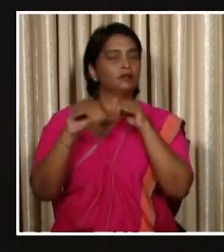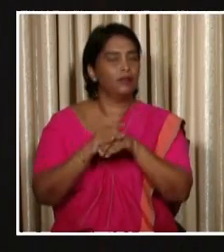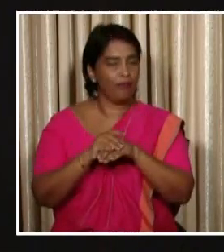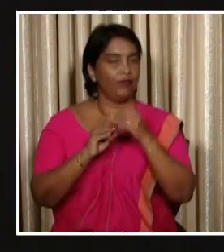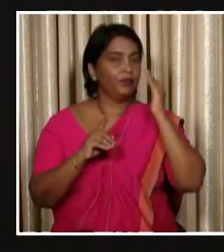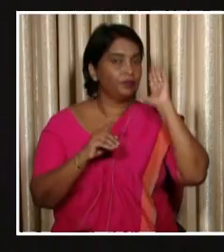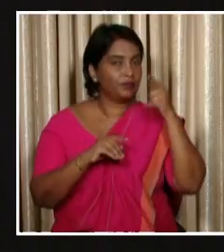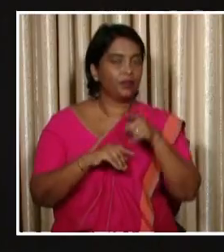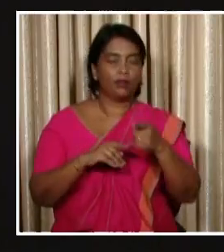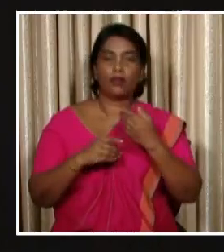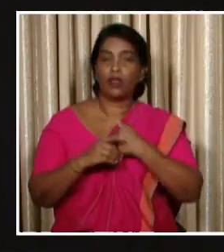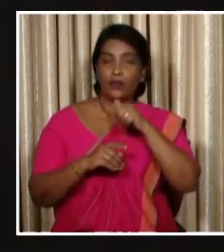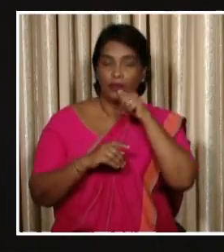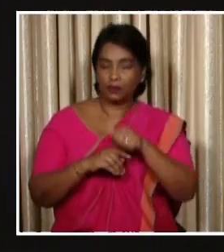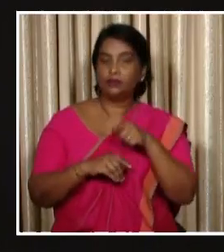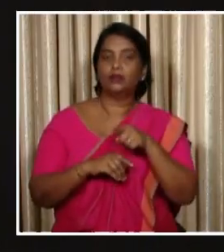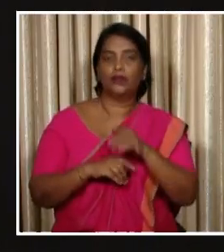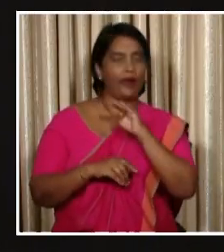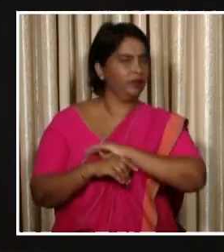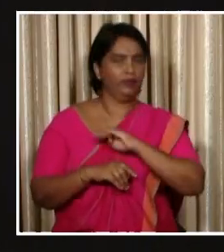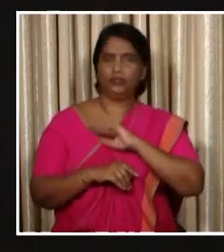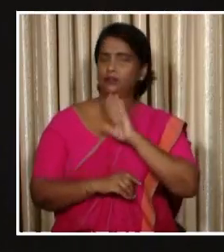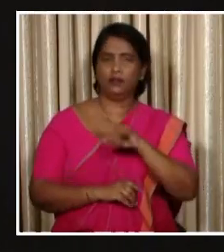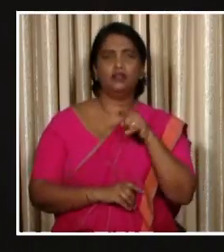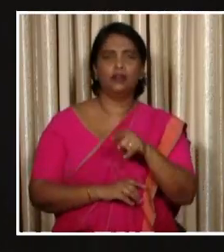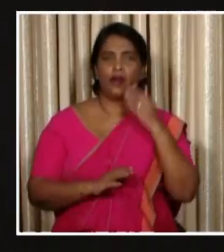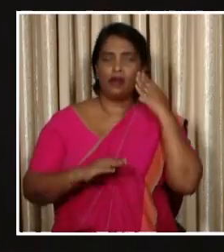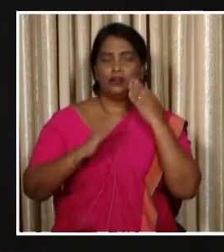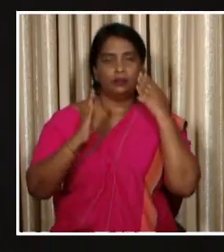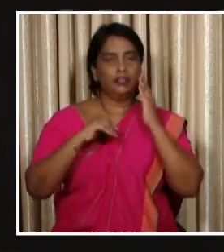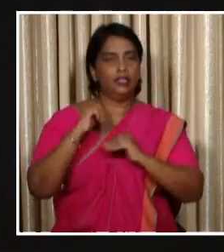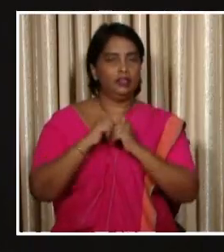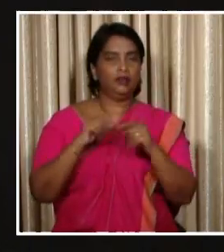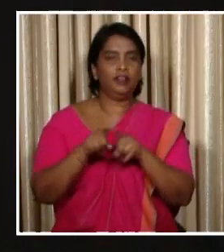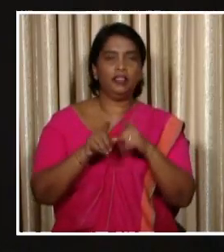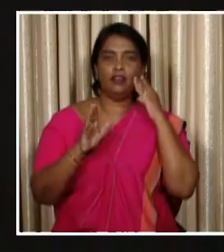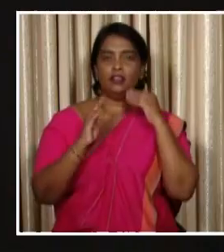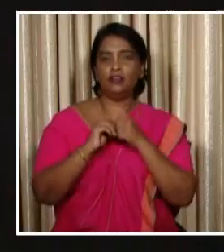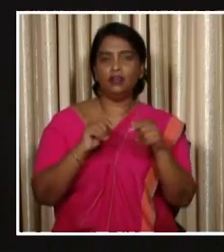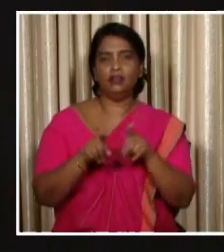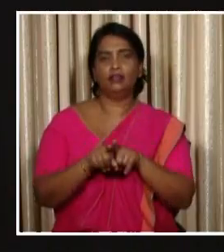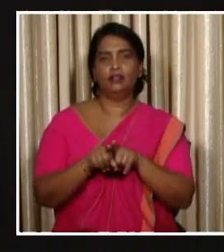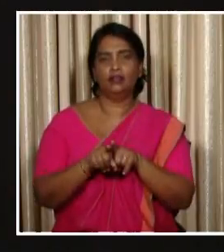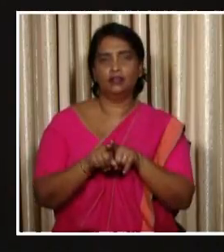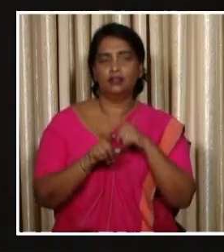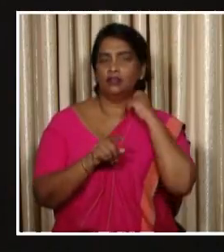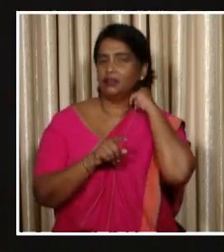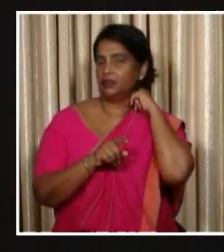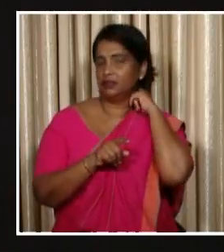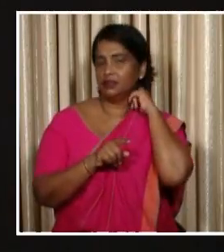when investors are coming into Sri Lanka. මොහොතකට කලින් ගරු නාමල් රාජපක්ෂ මන්ත්‍රීතුමා කතා කරලා